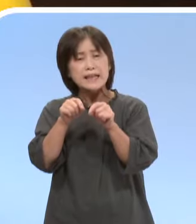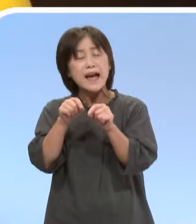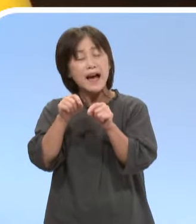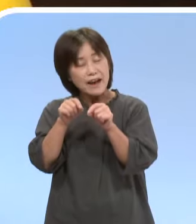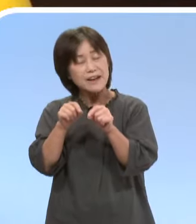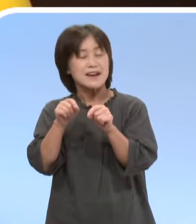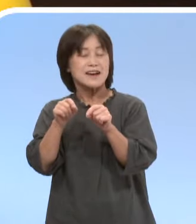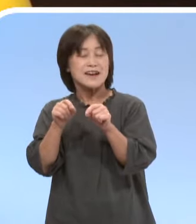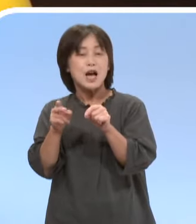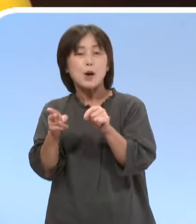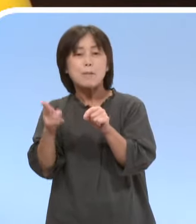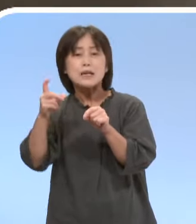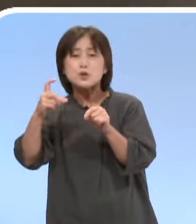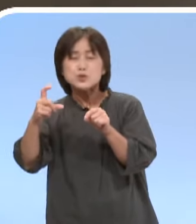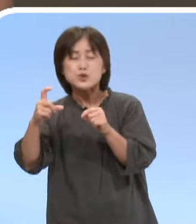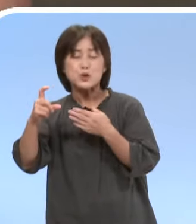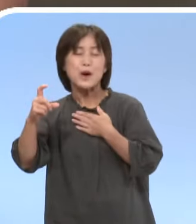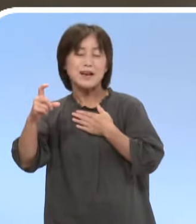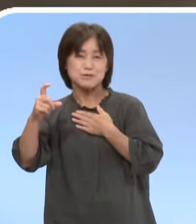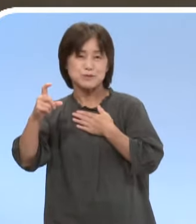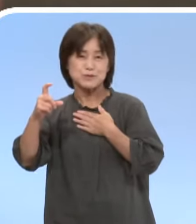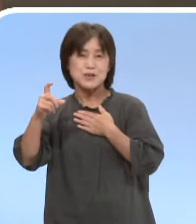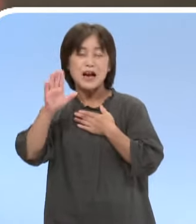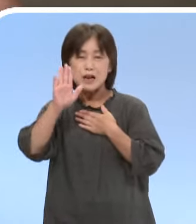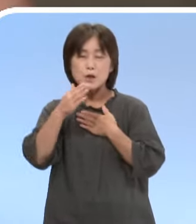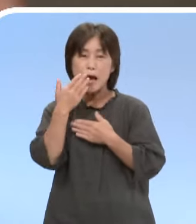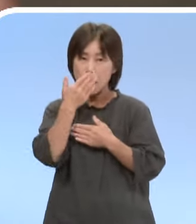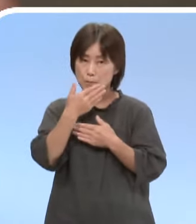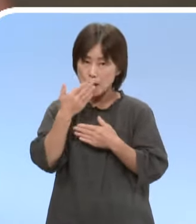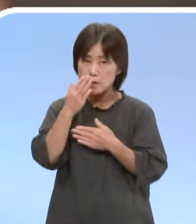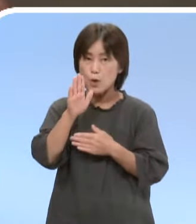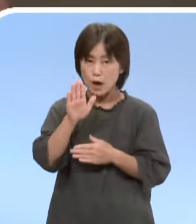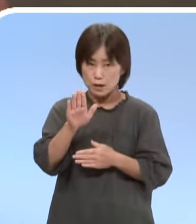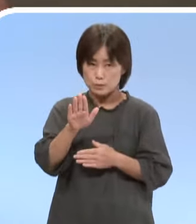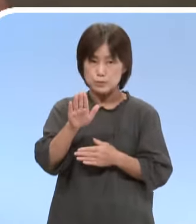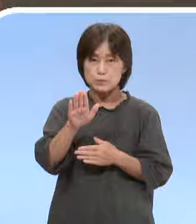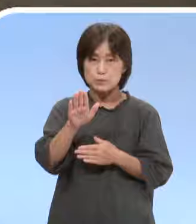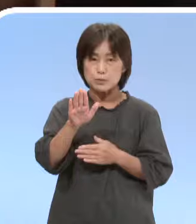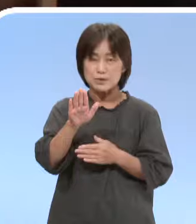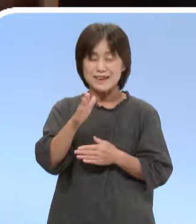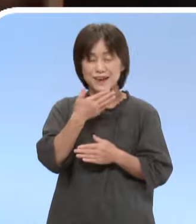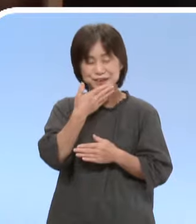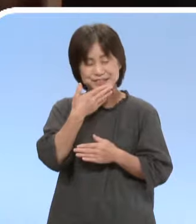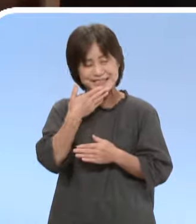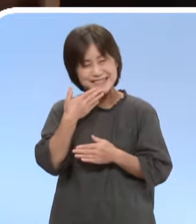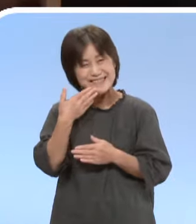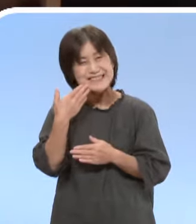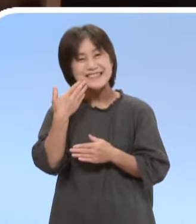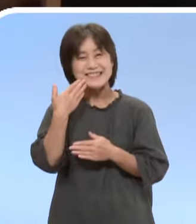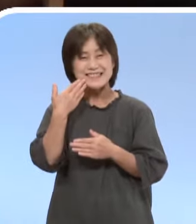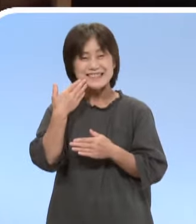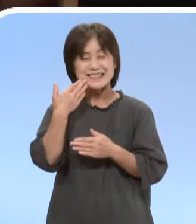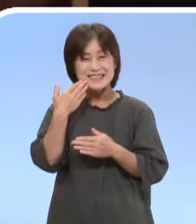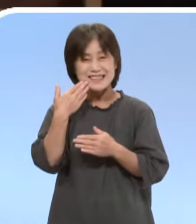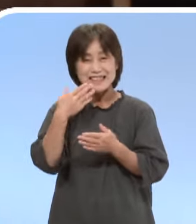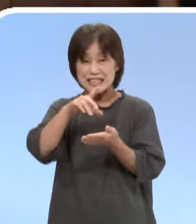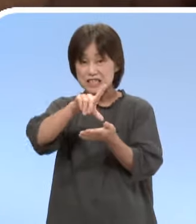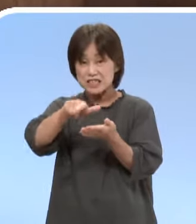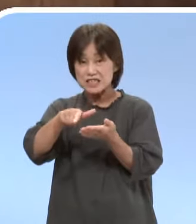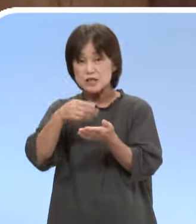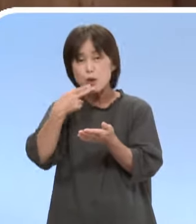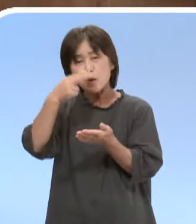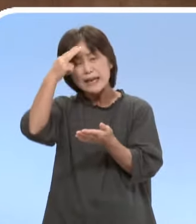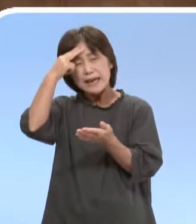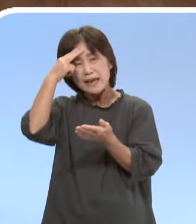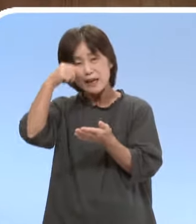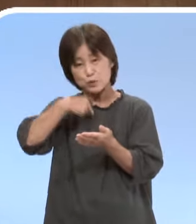その果汁感と食感もそうですし、ほんのり甘さもあって、 そうですね、はい、 美味しい。 地酒っていう風